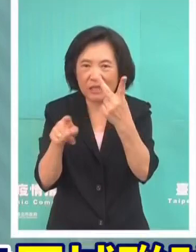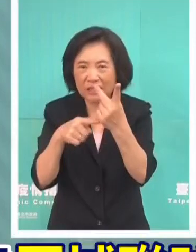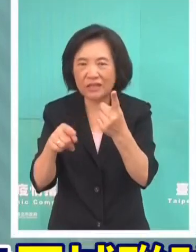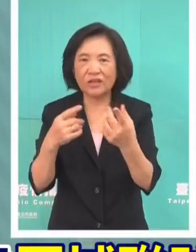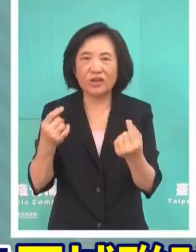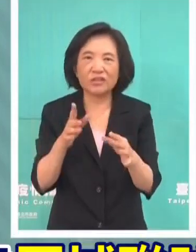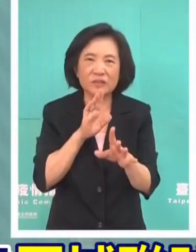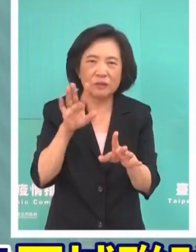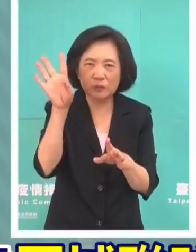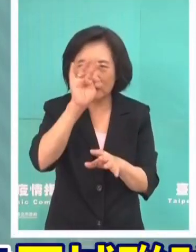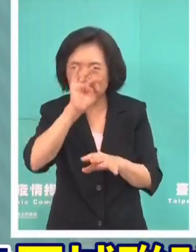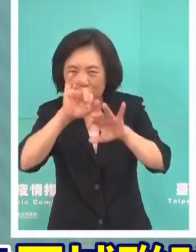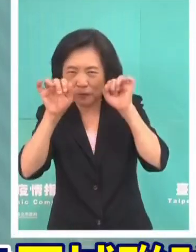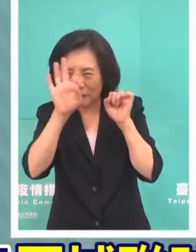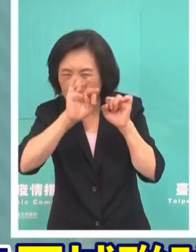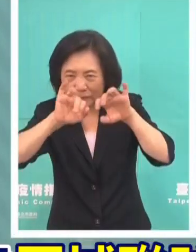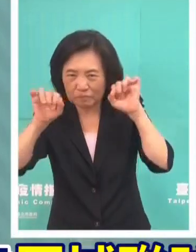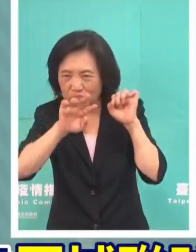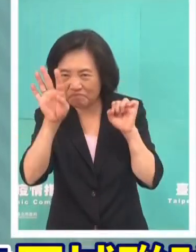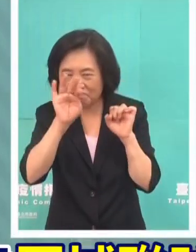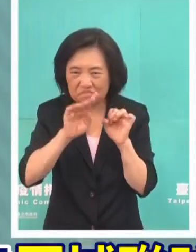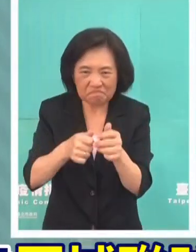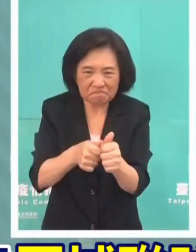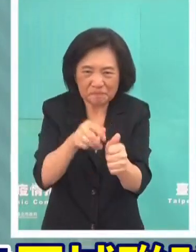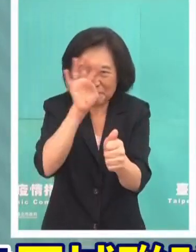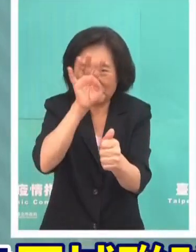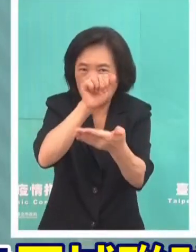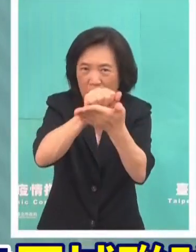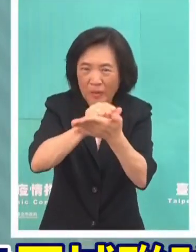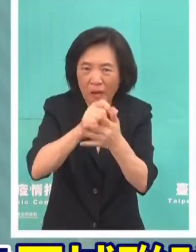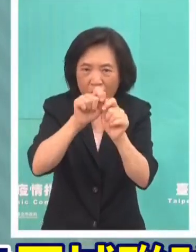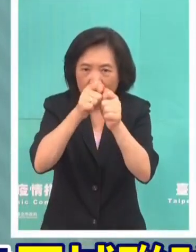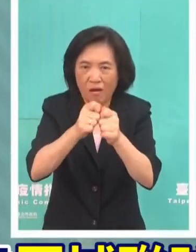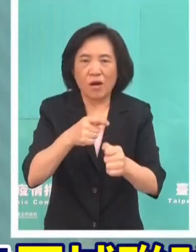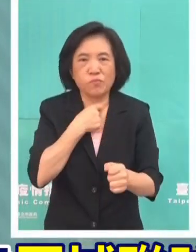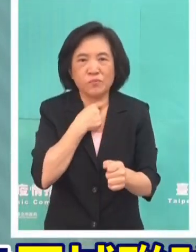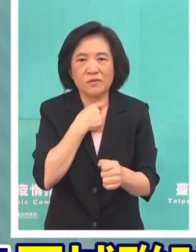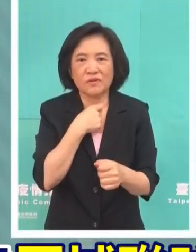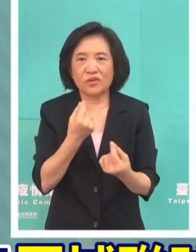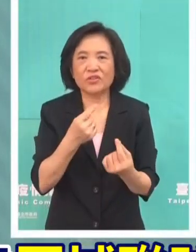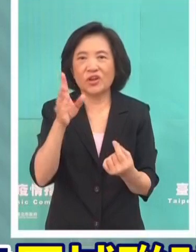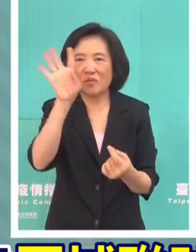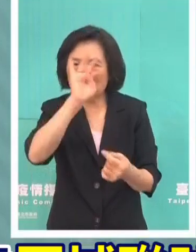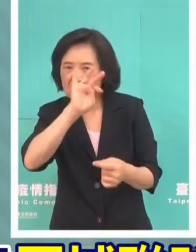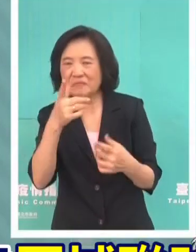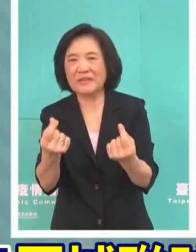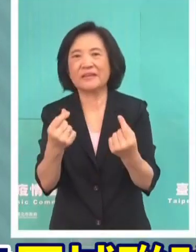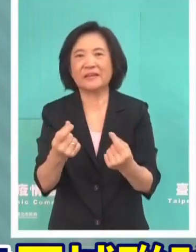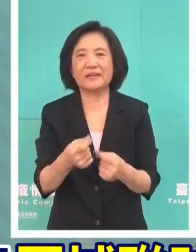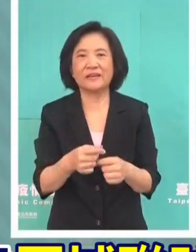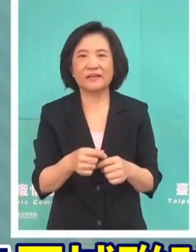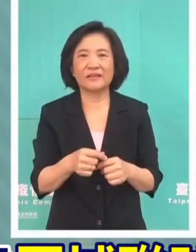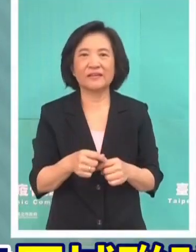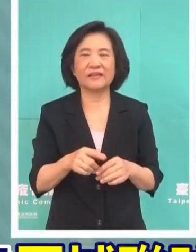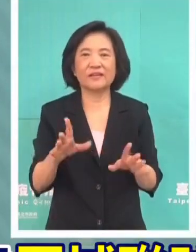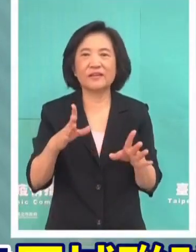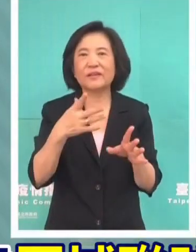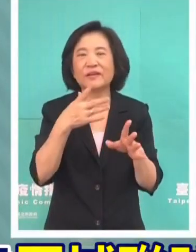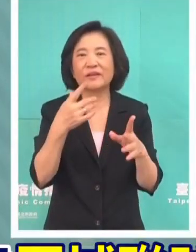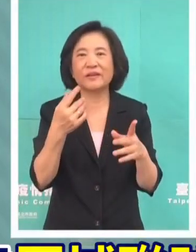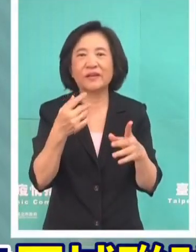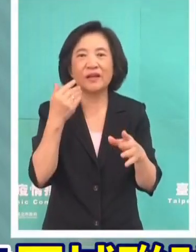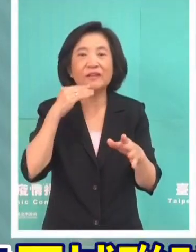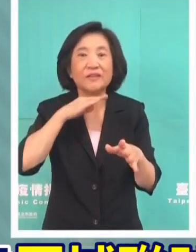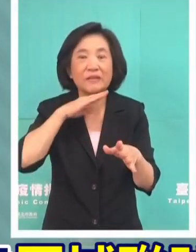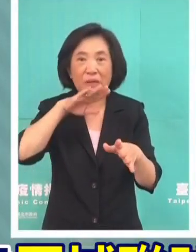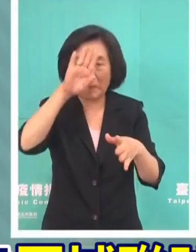办案了，那个他靠的是哦这种精准力调去追，所以是这样的哦。我有点怕说哈，那个等到那个病